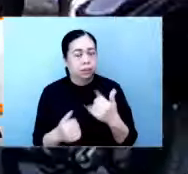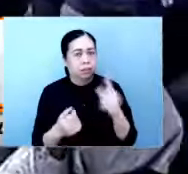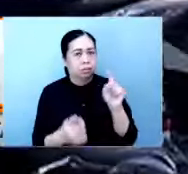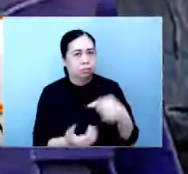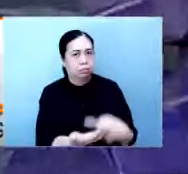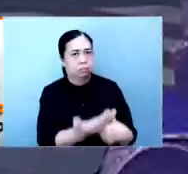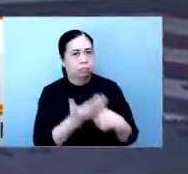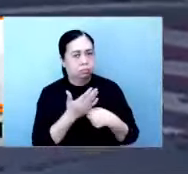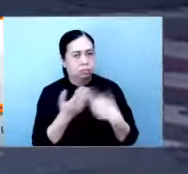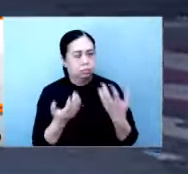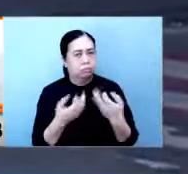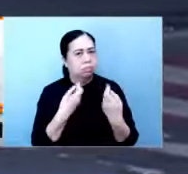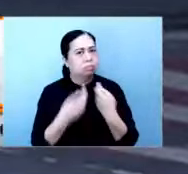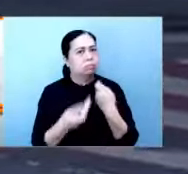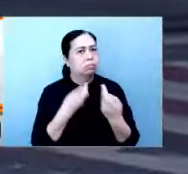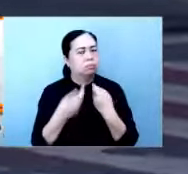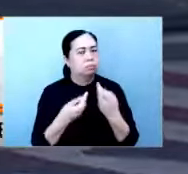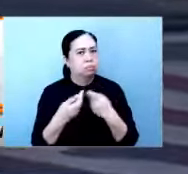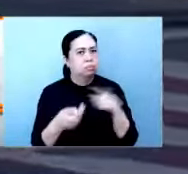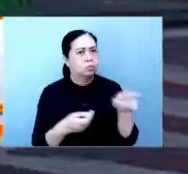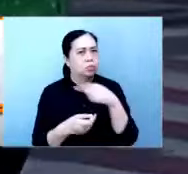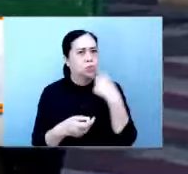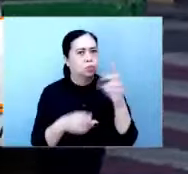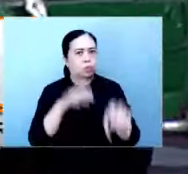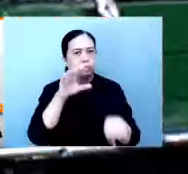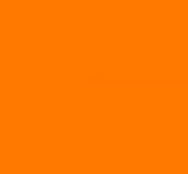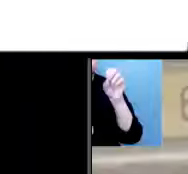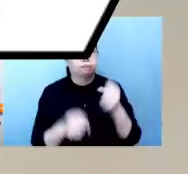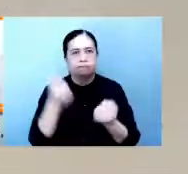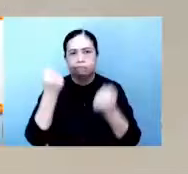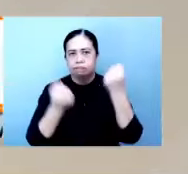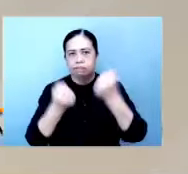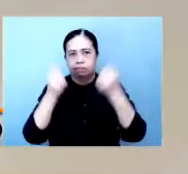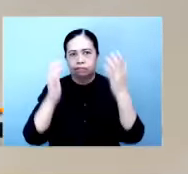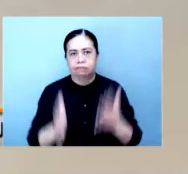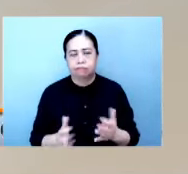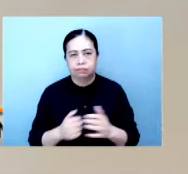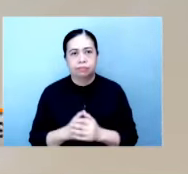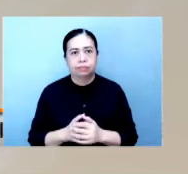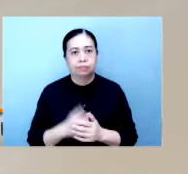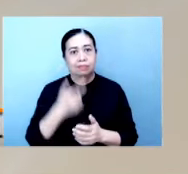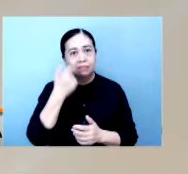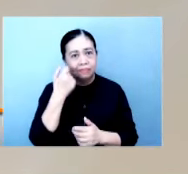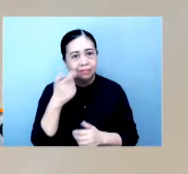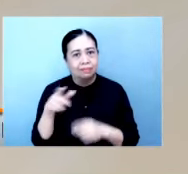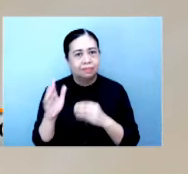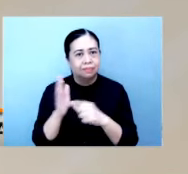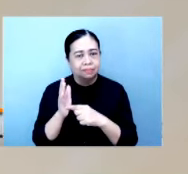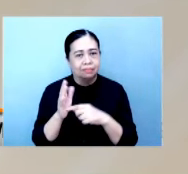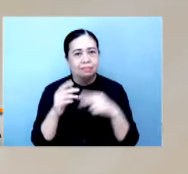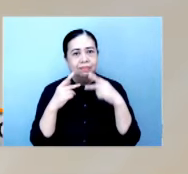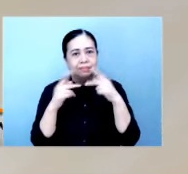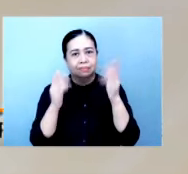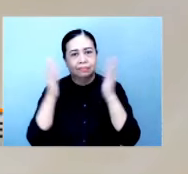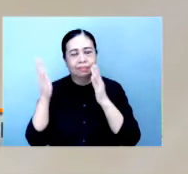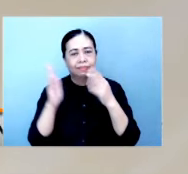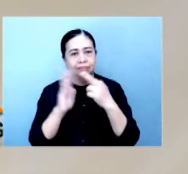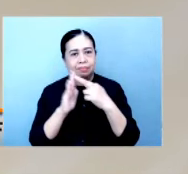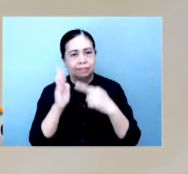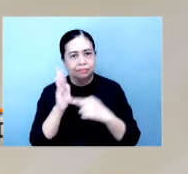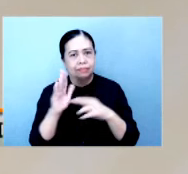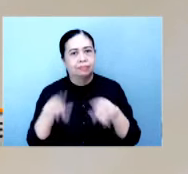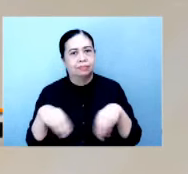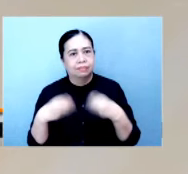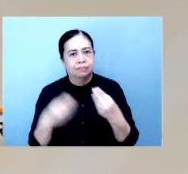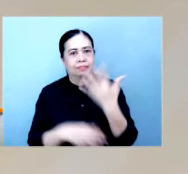ang bibigay ng LTFRB sa mga mahuhuling chopper. But because of provision in the Public Service Act, giving them